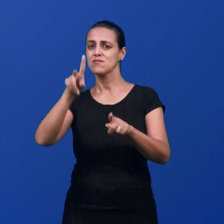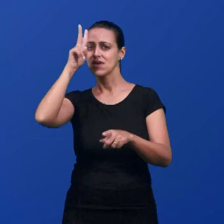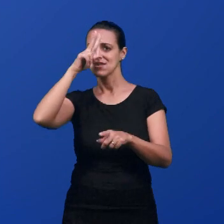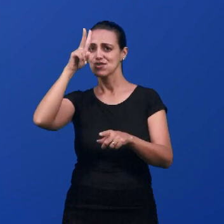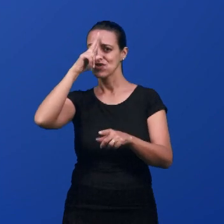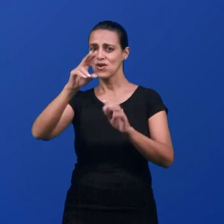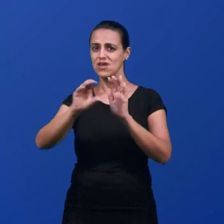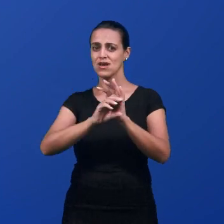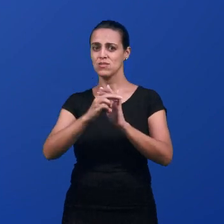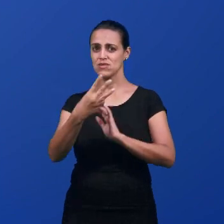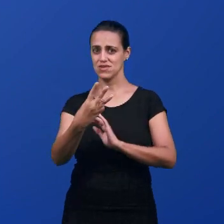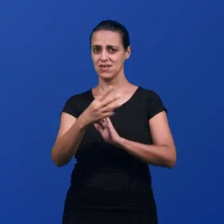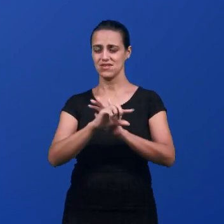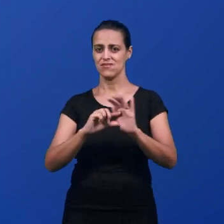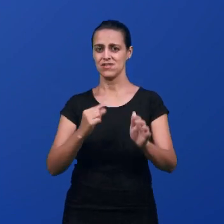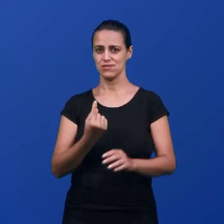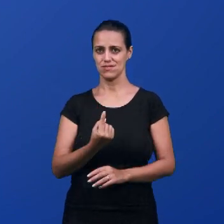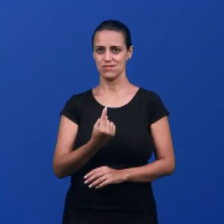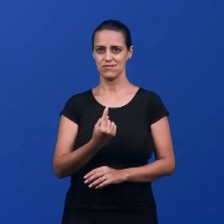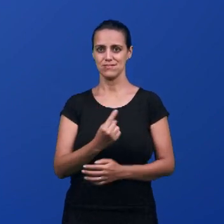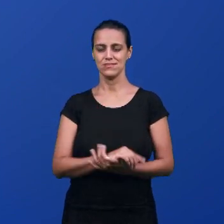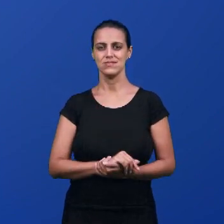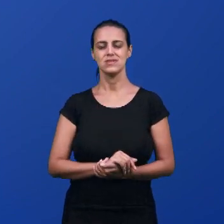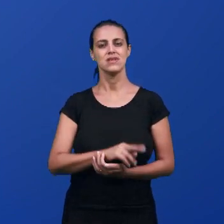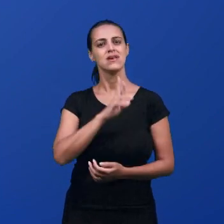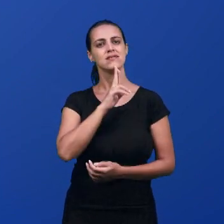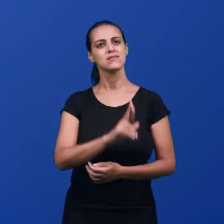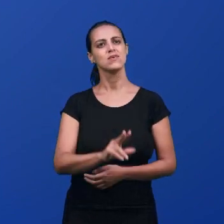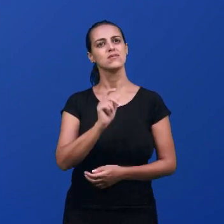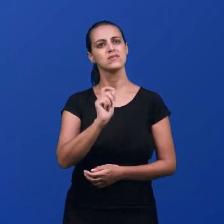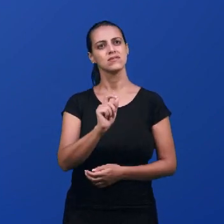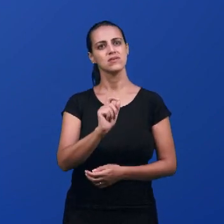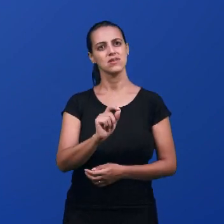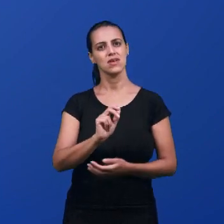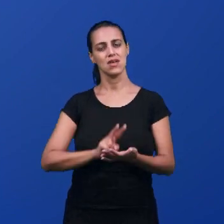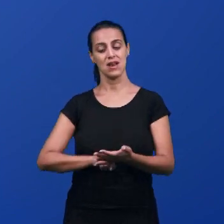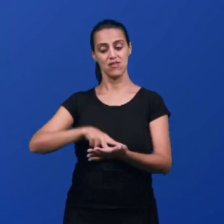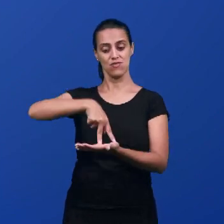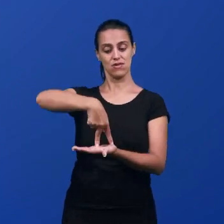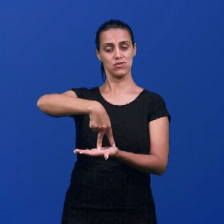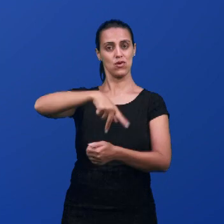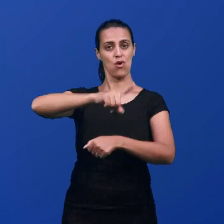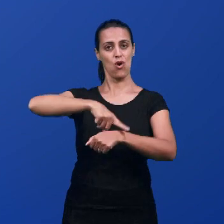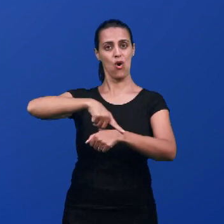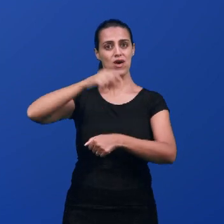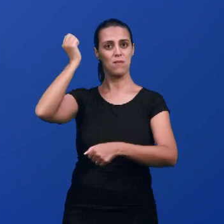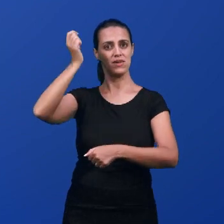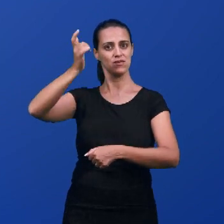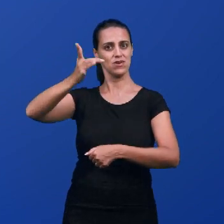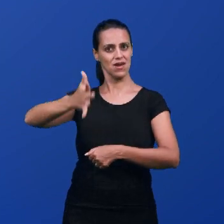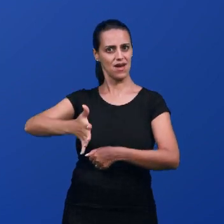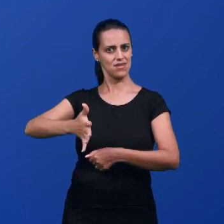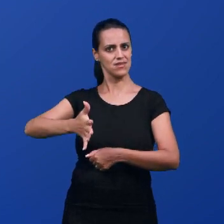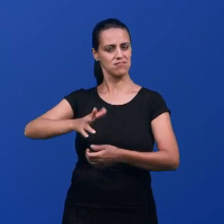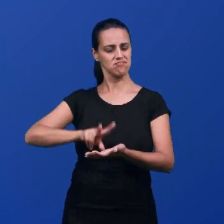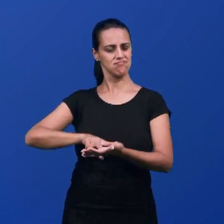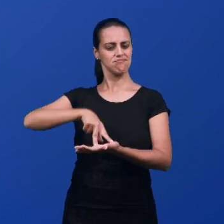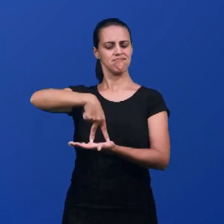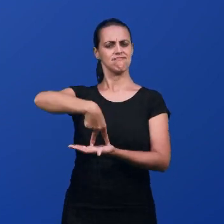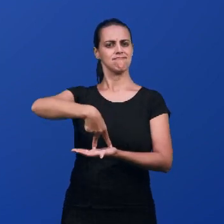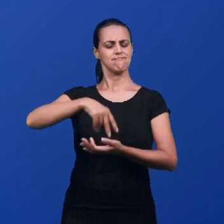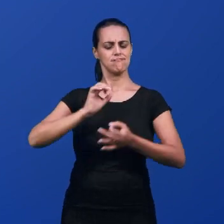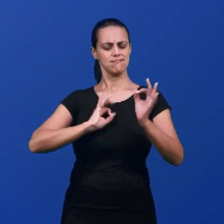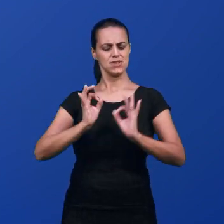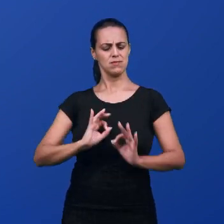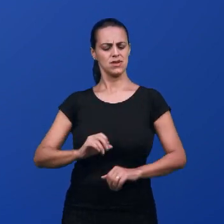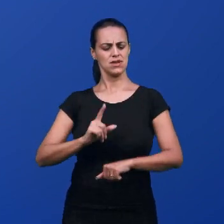entre les figures et les faits historiques du chapitre 3, verset 1? La réponse est il s'est levé le petit matin, ils sont mis debout, ils